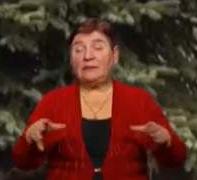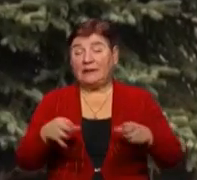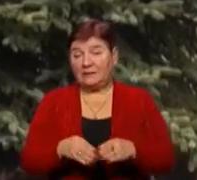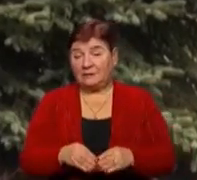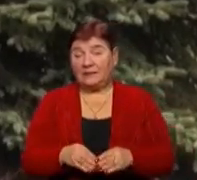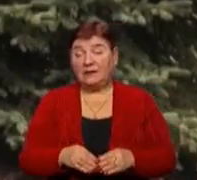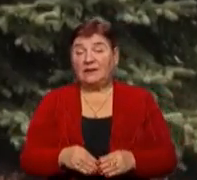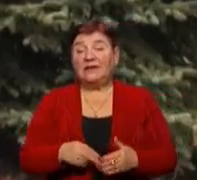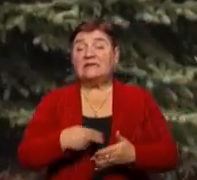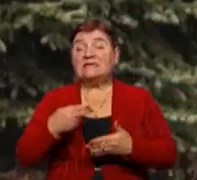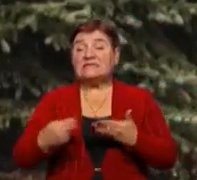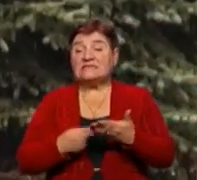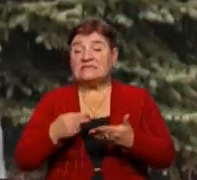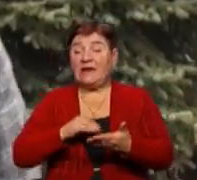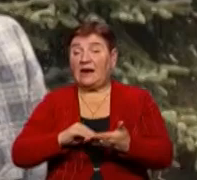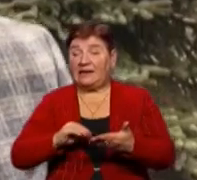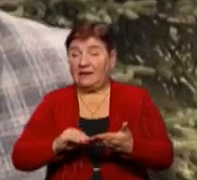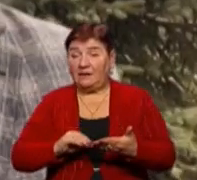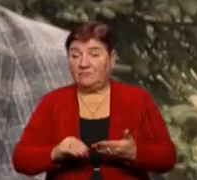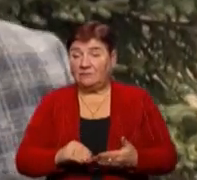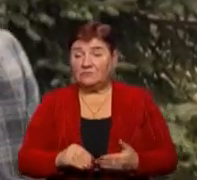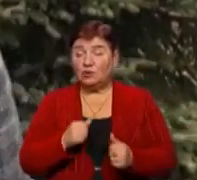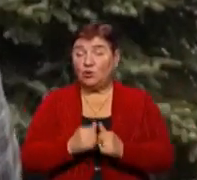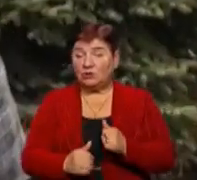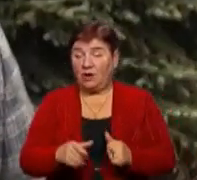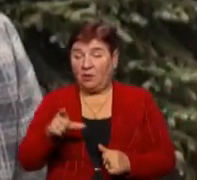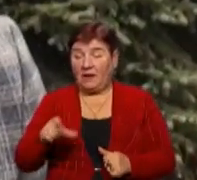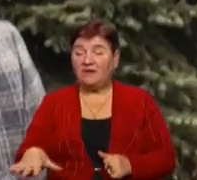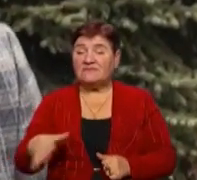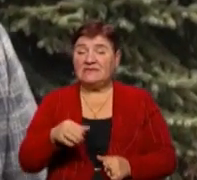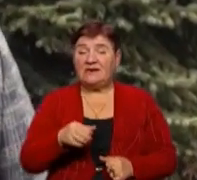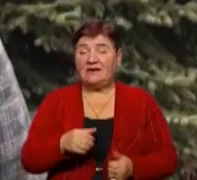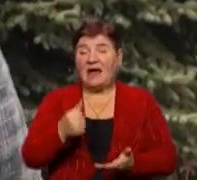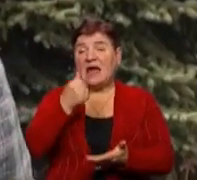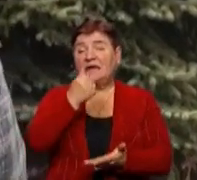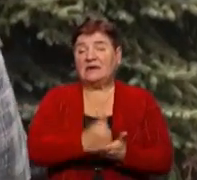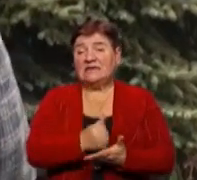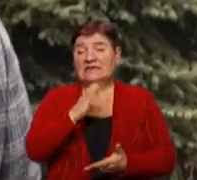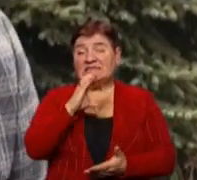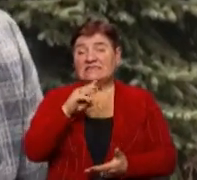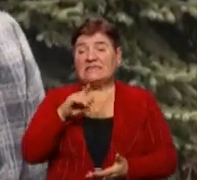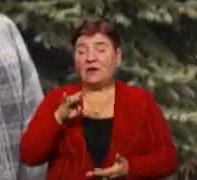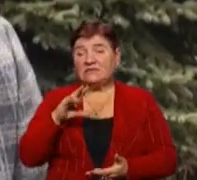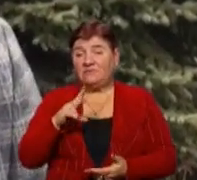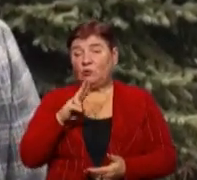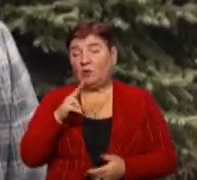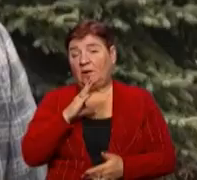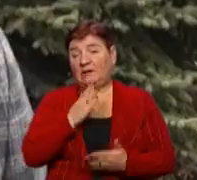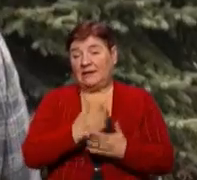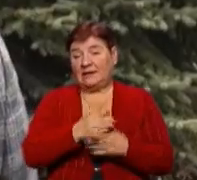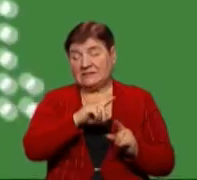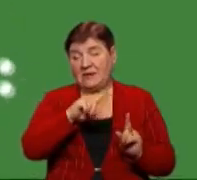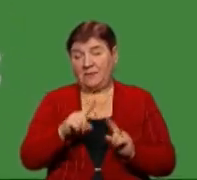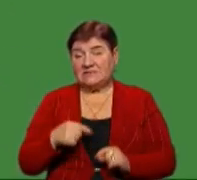і секретарів кожної з громад і також всіх старост, які є на теренах Закарпатської